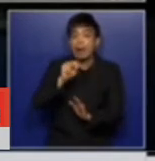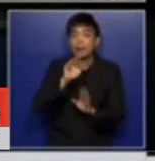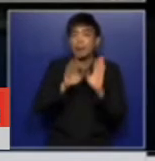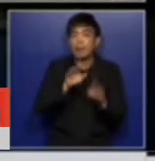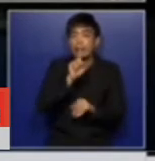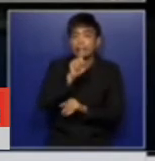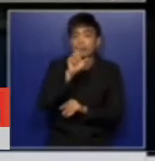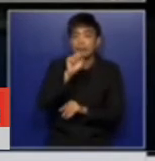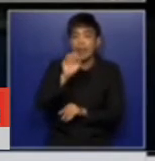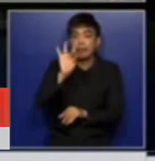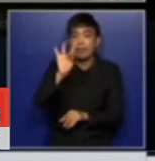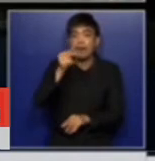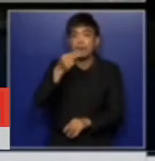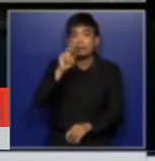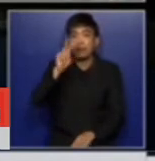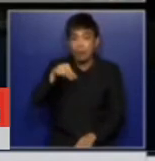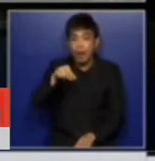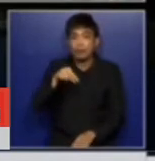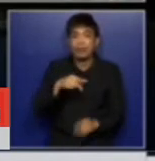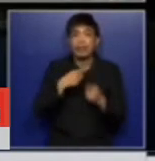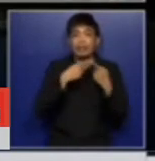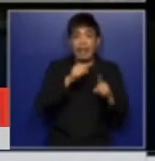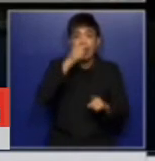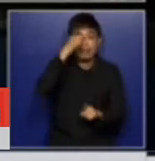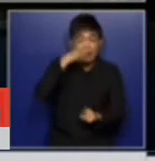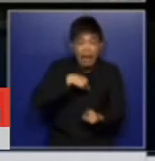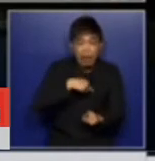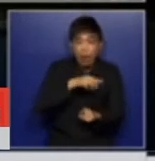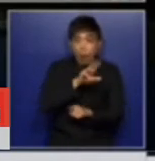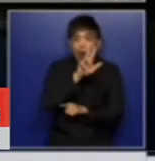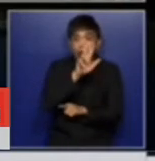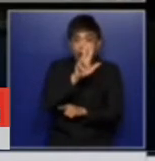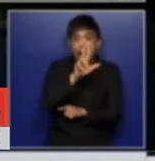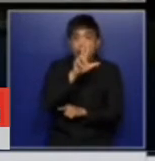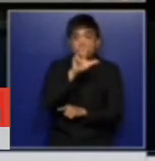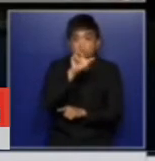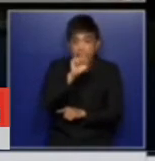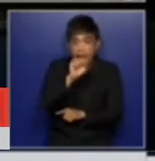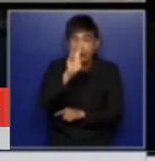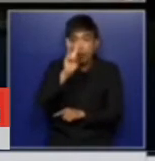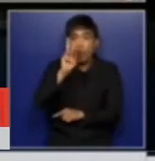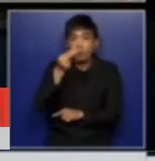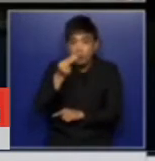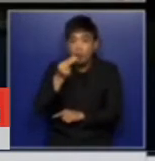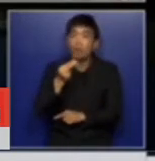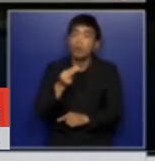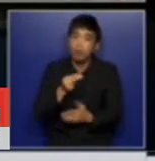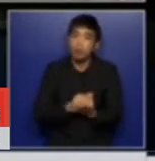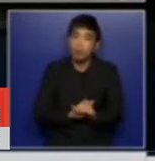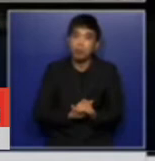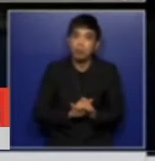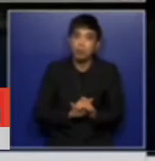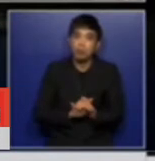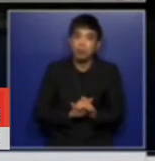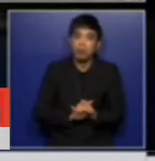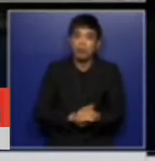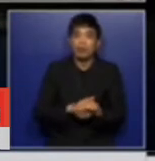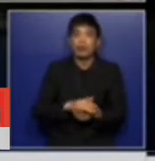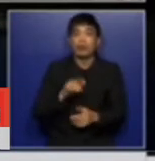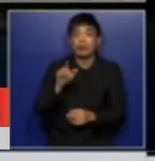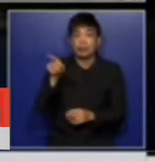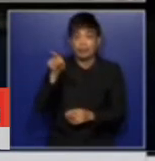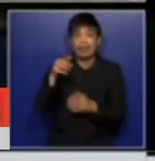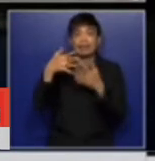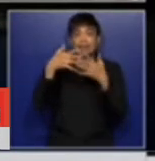36,000 คนนะครับแล้วที่สำคัญประเทศสหรัฐเนี่ยนะครับที่เขามีกำลังรบทั้งในและนอกประเ